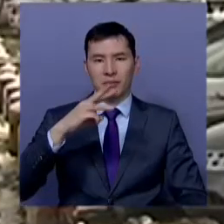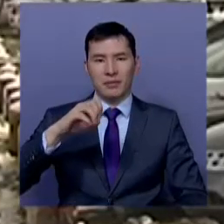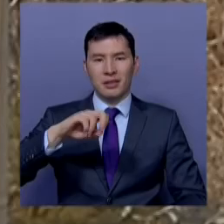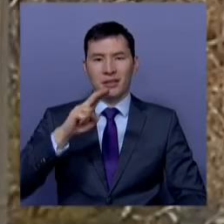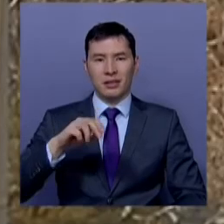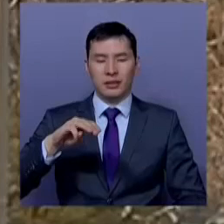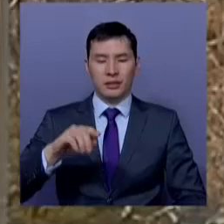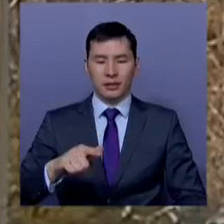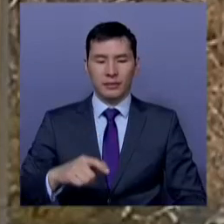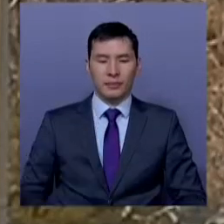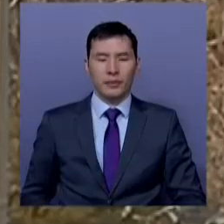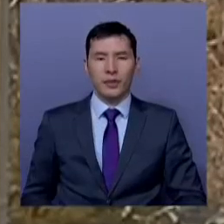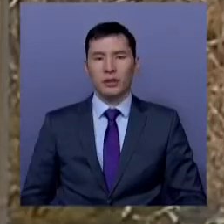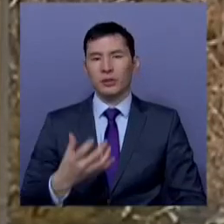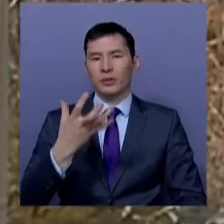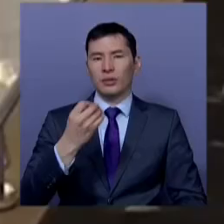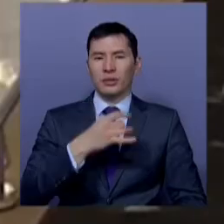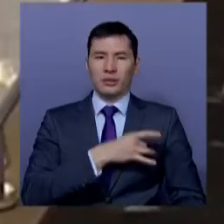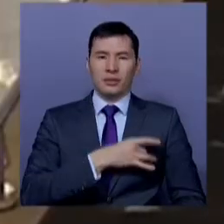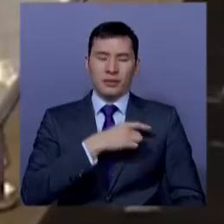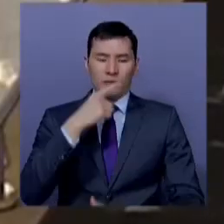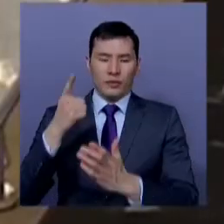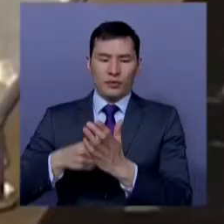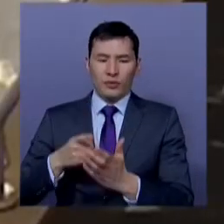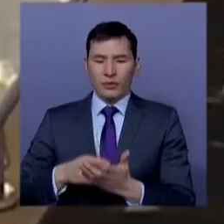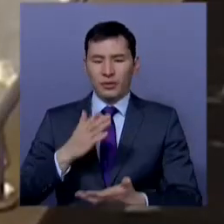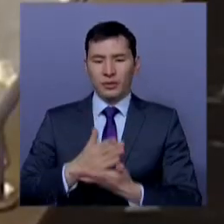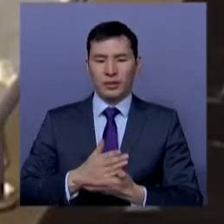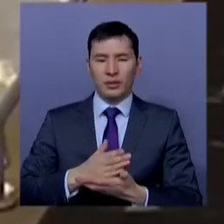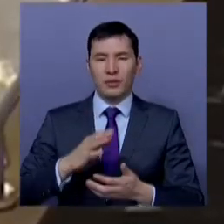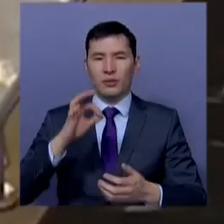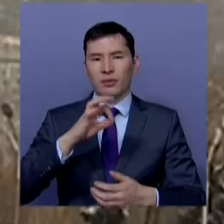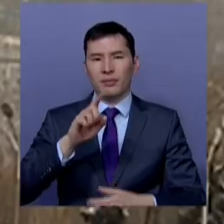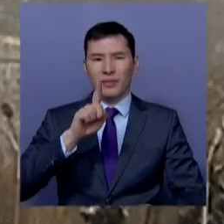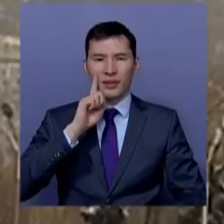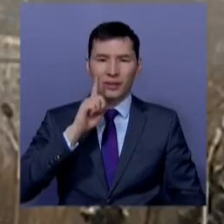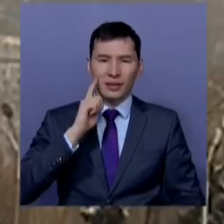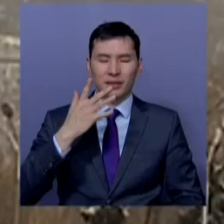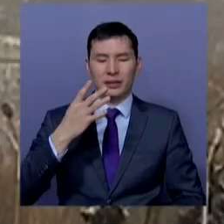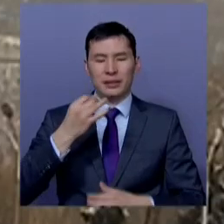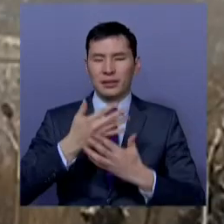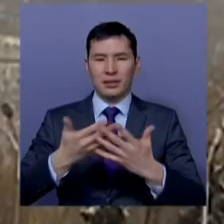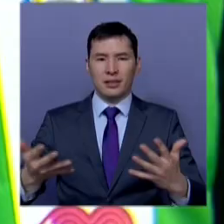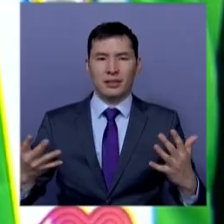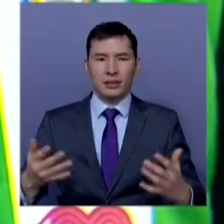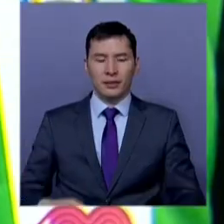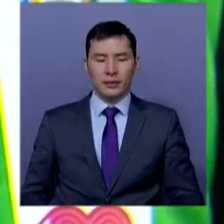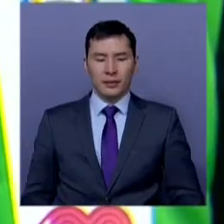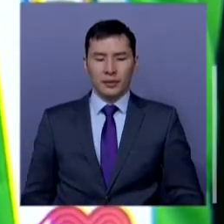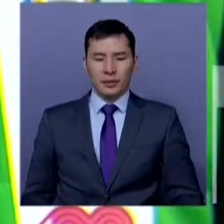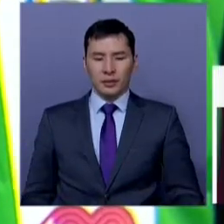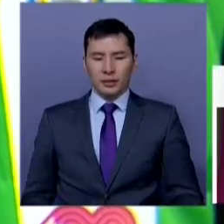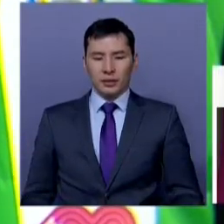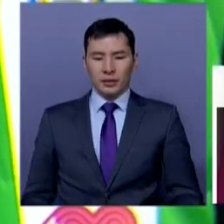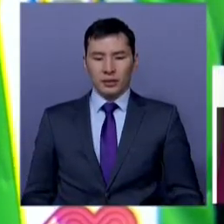өз ұсыныстарын да айтты. Бұл ретте олардың нақыл сөздерін жастарға насихаттауда атқарылып жатқан жұмыстар да сөз етілді. Қала